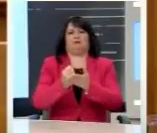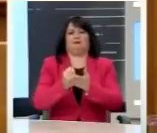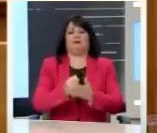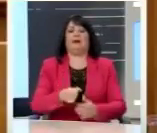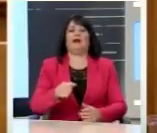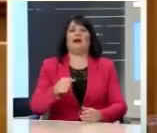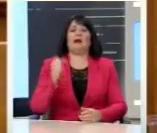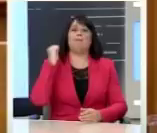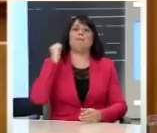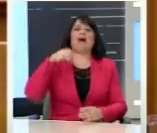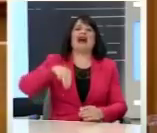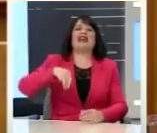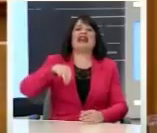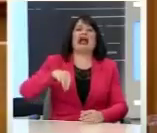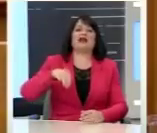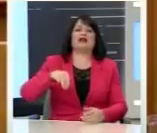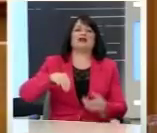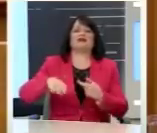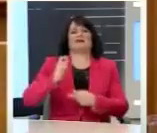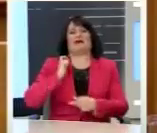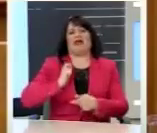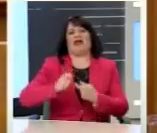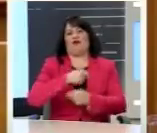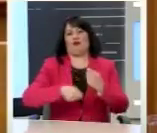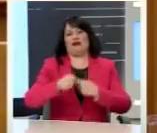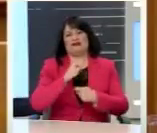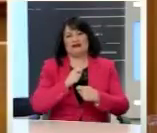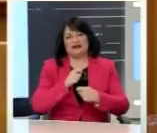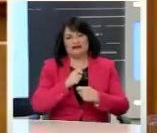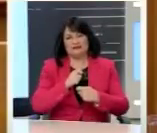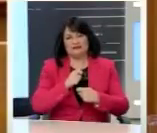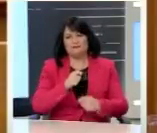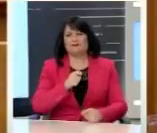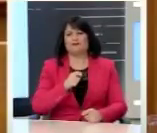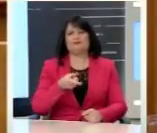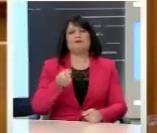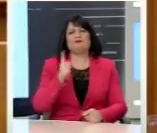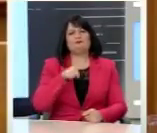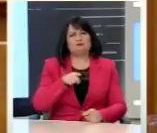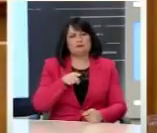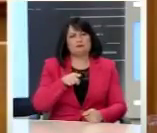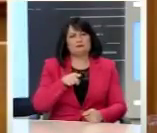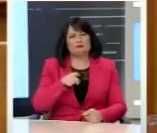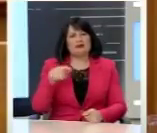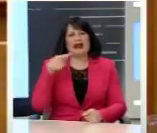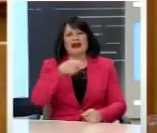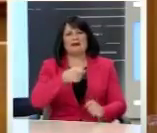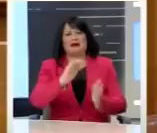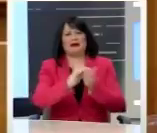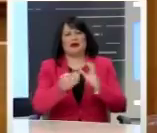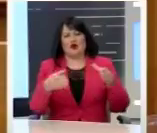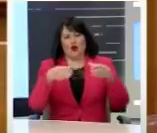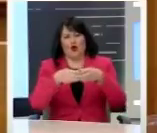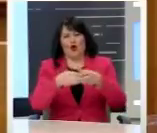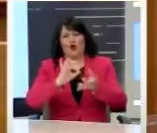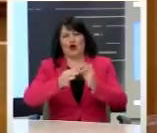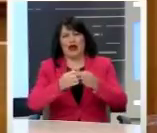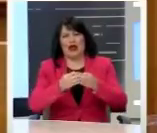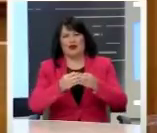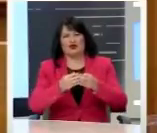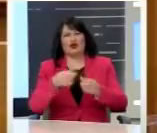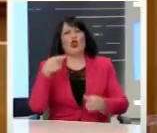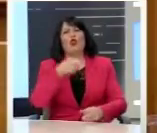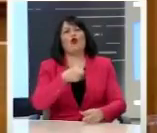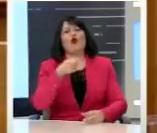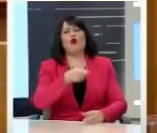Μαρινάκης και το Ιουσουφάκι, το οποίο ενεργεί ως εγκληματική οργάνωση, δολοφονώντας